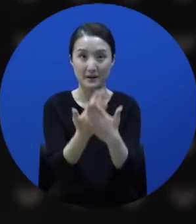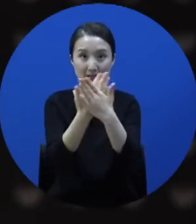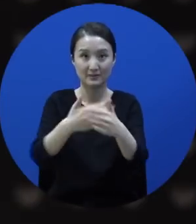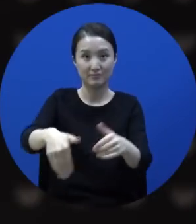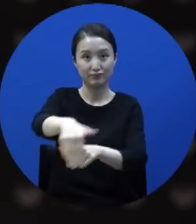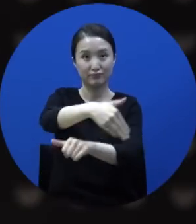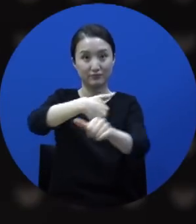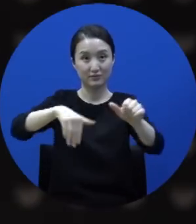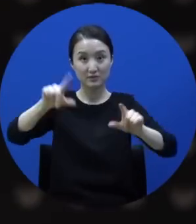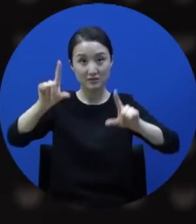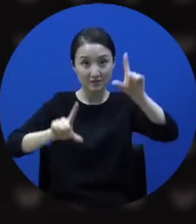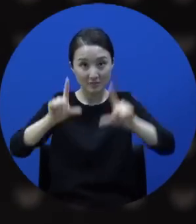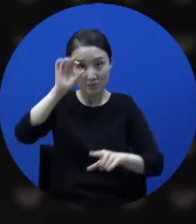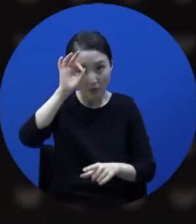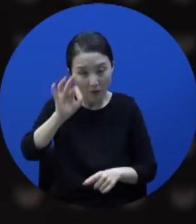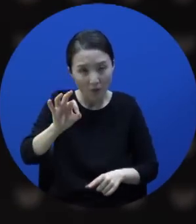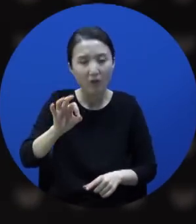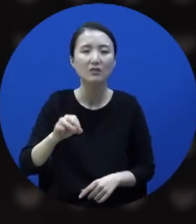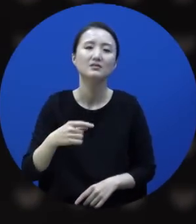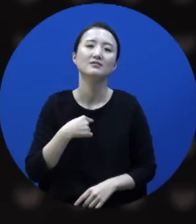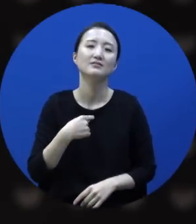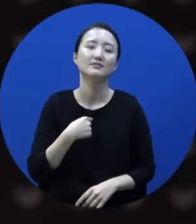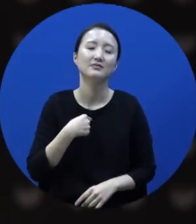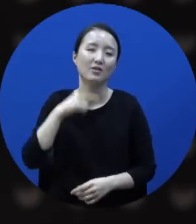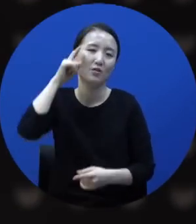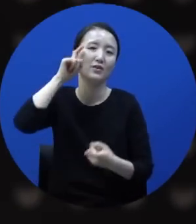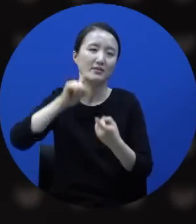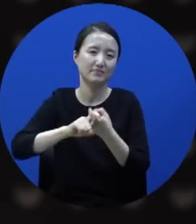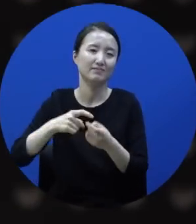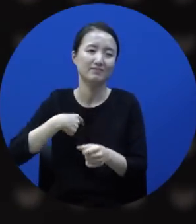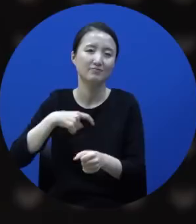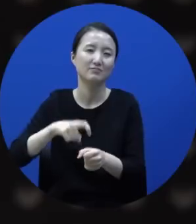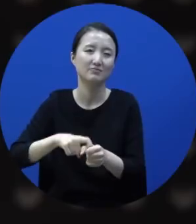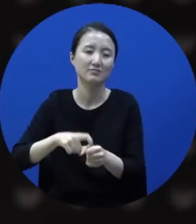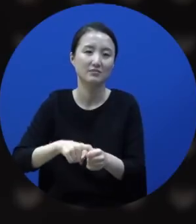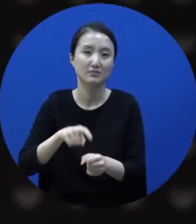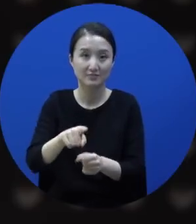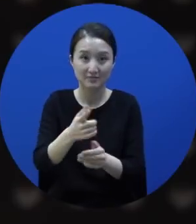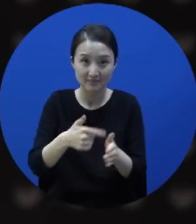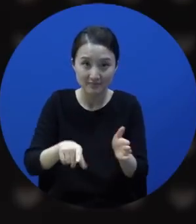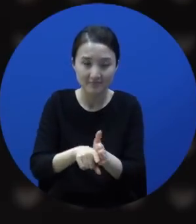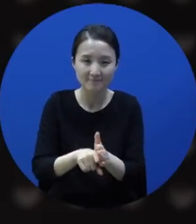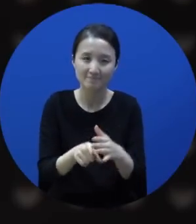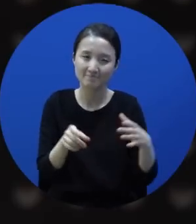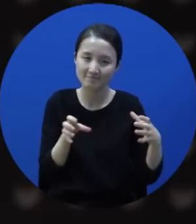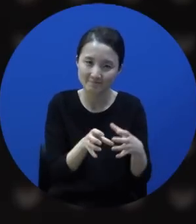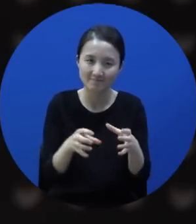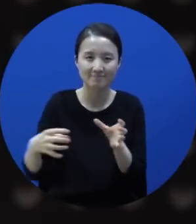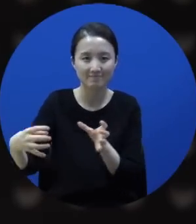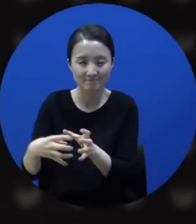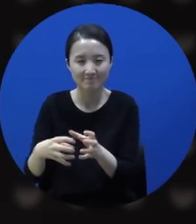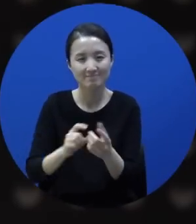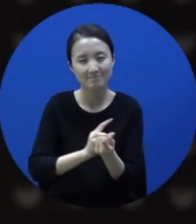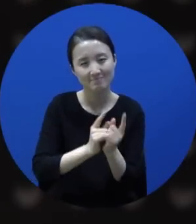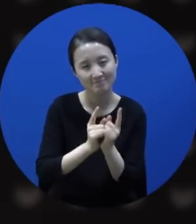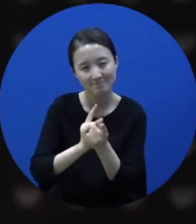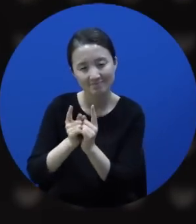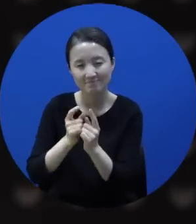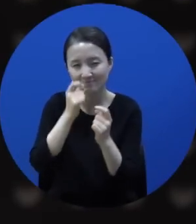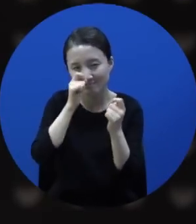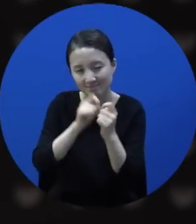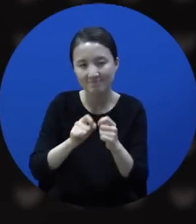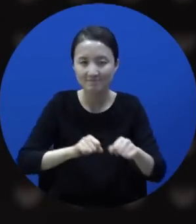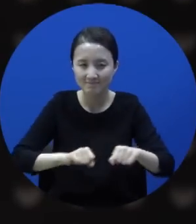계속 과정을 기록하게도 만들고 또 같이 모여가지고 스터디를 하기도 하고 그런 작업들을 하고 있거든요. 그래서 결국에는